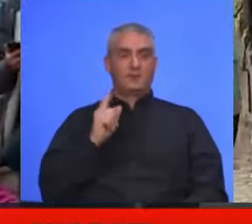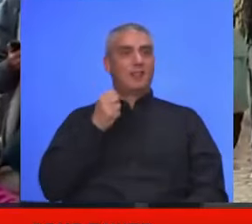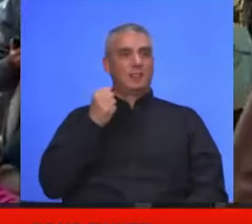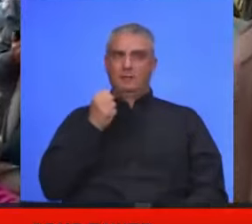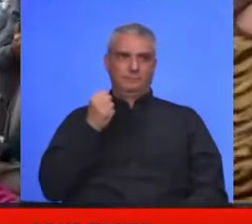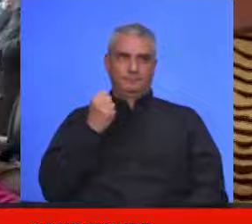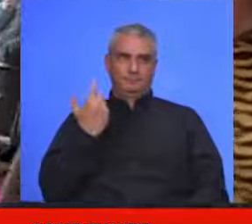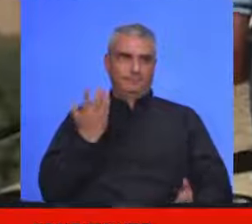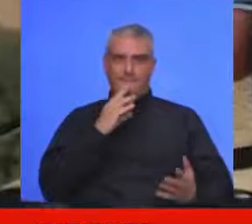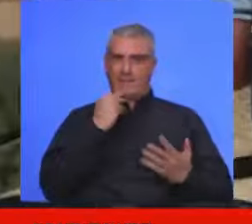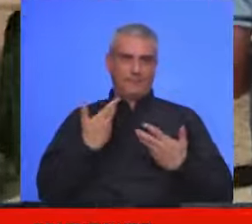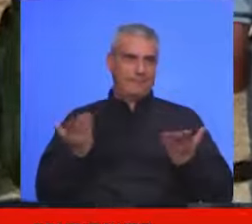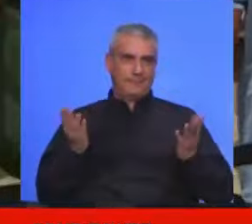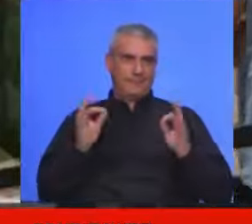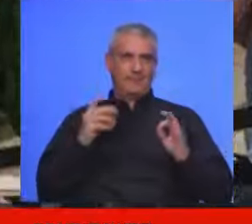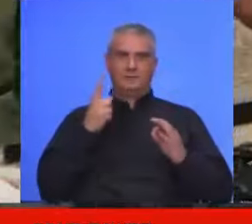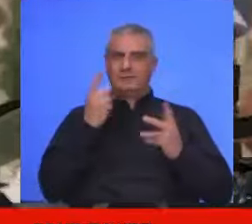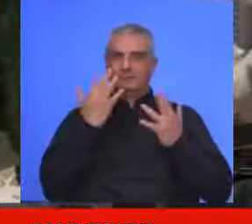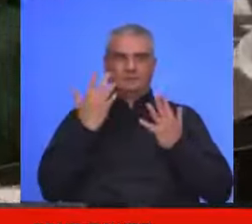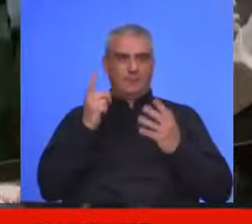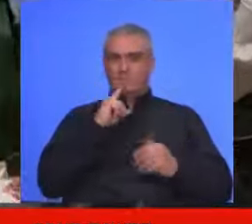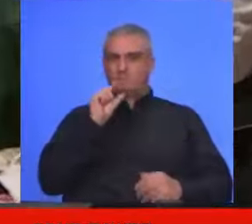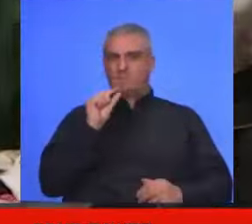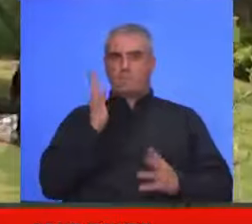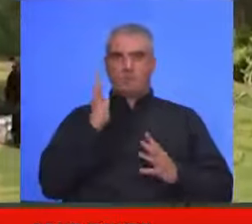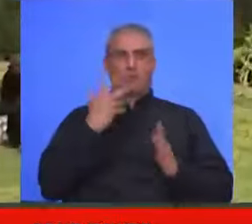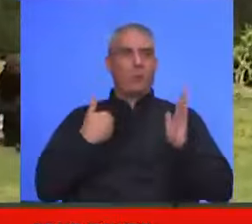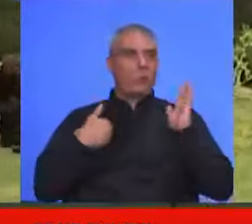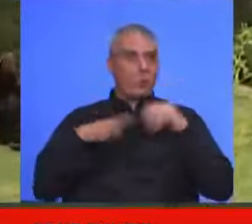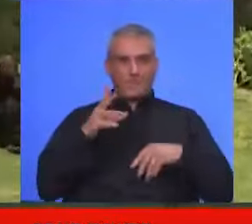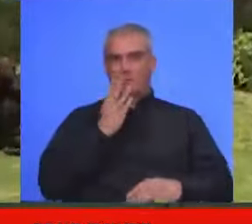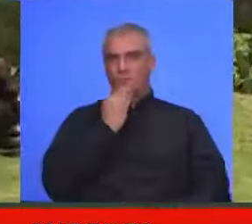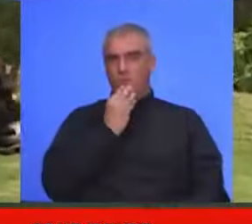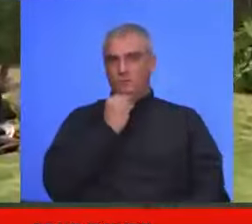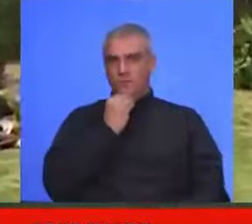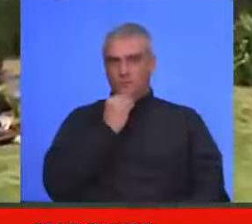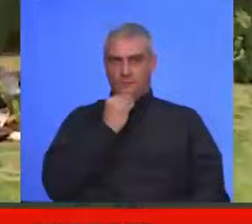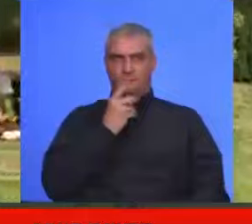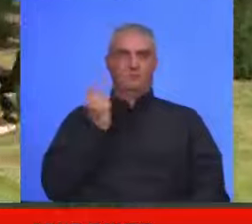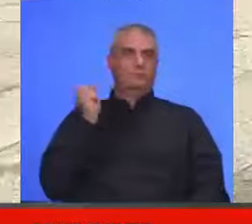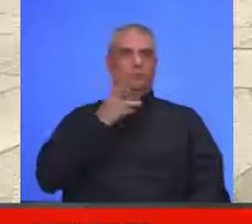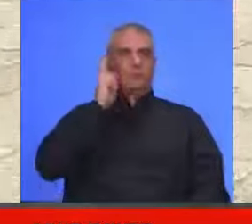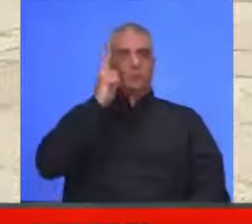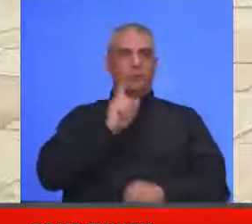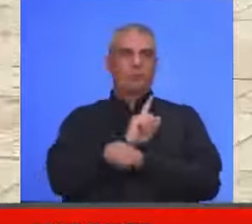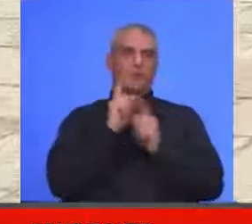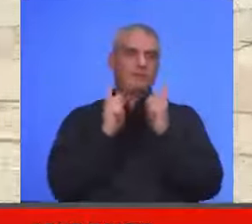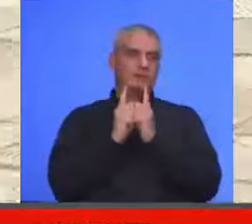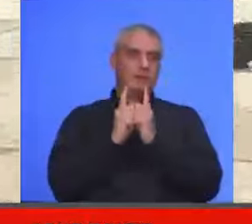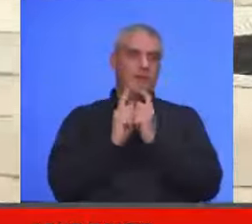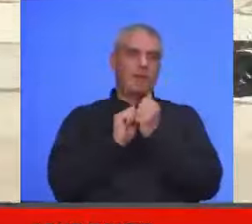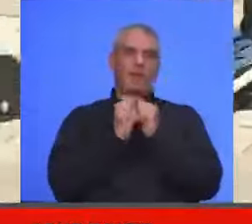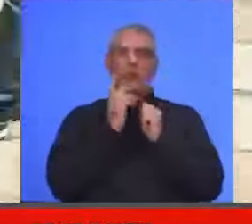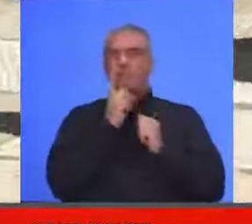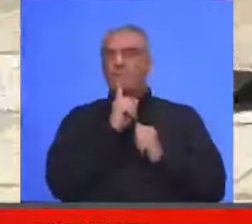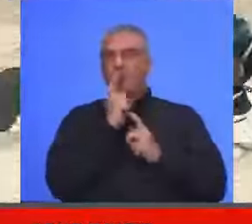אין בכלל מה לדבר. מדובר במספרים נמוכים מאוד, וגם הם ברובם יהודים שמגיעים מחול לתקופה קצרה